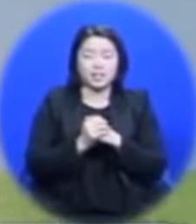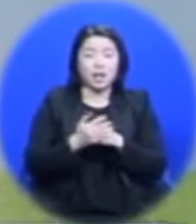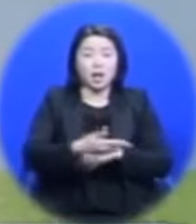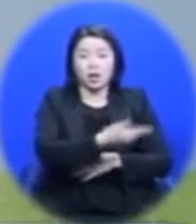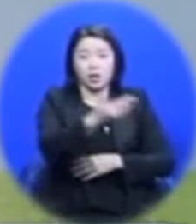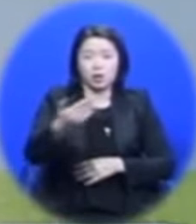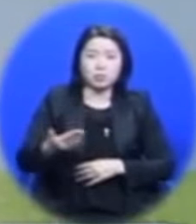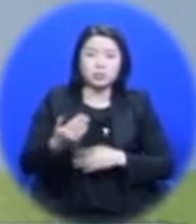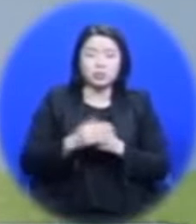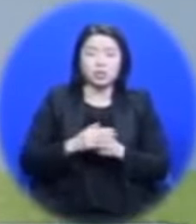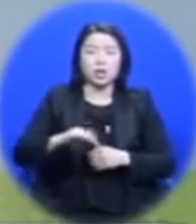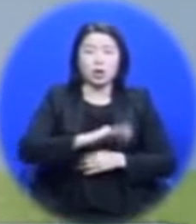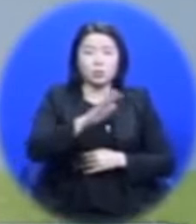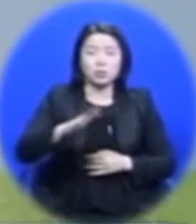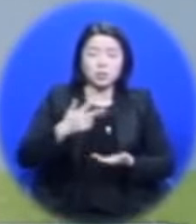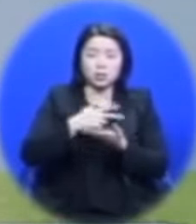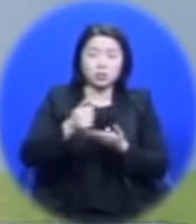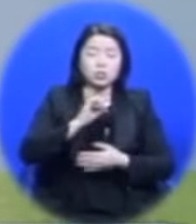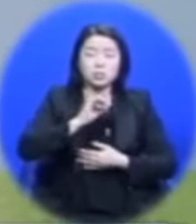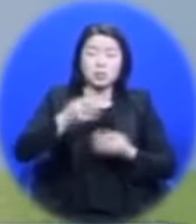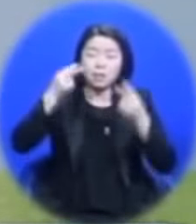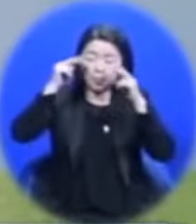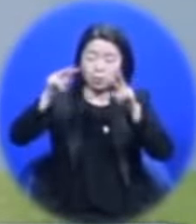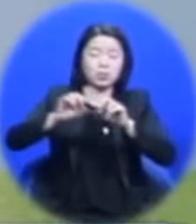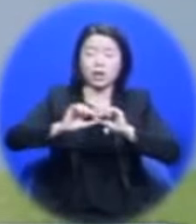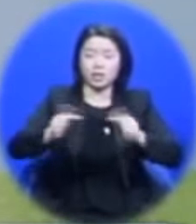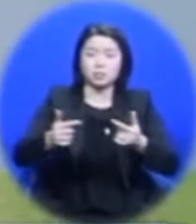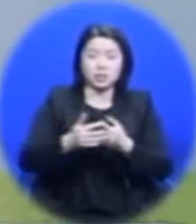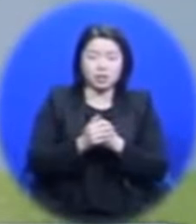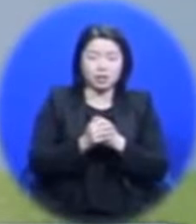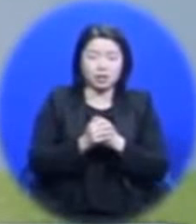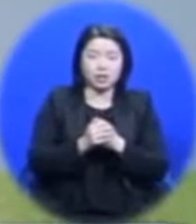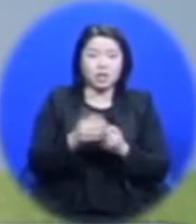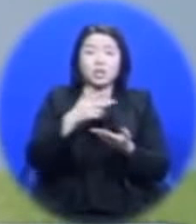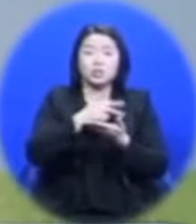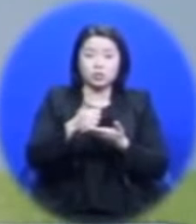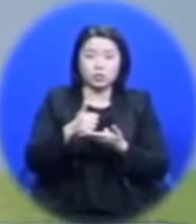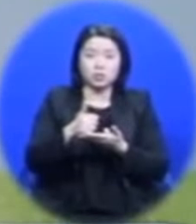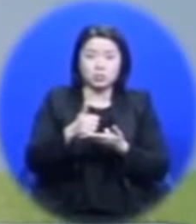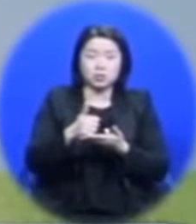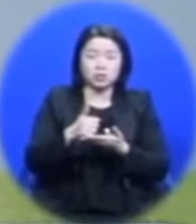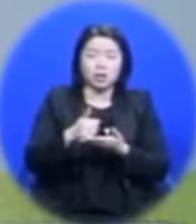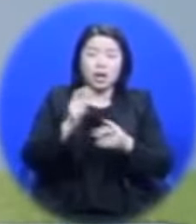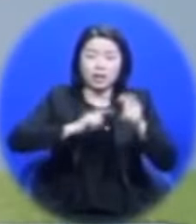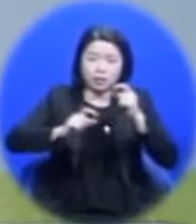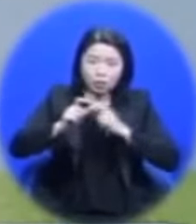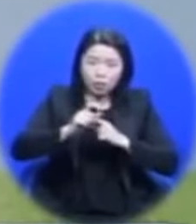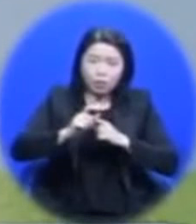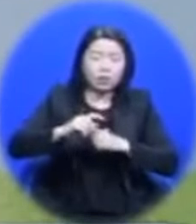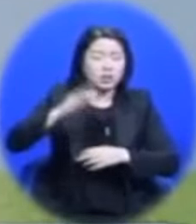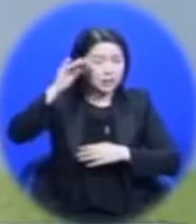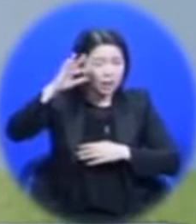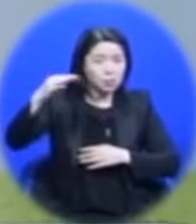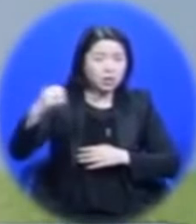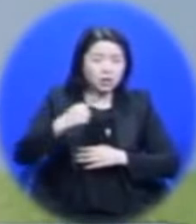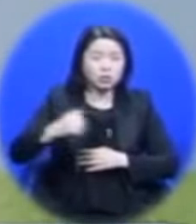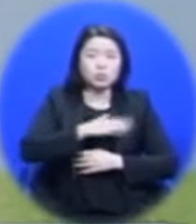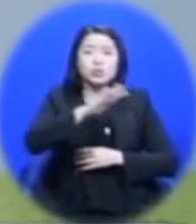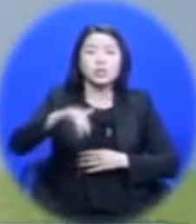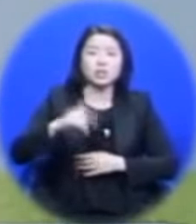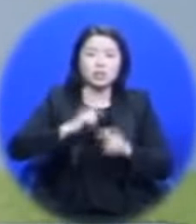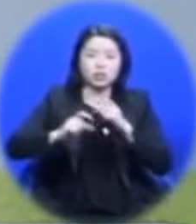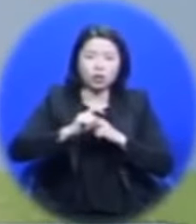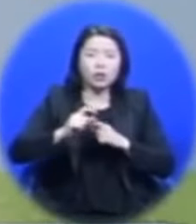여러분, 우리만 주님을 바라보는 게 아닙니다. 주님은 더한 사모함으로 우리를